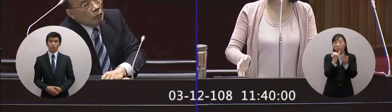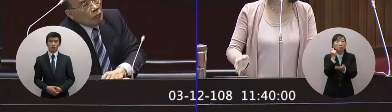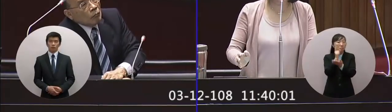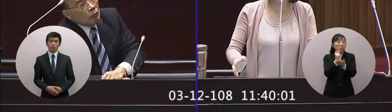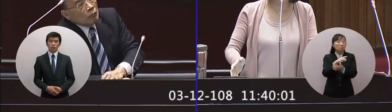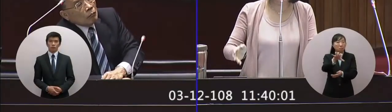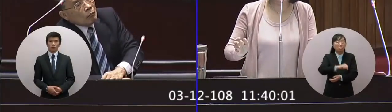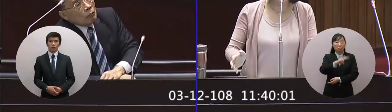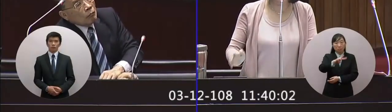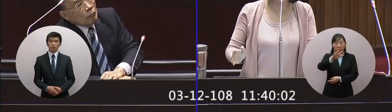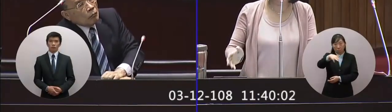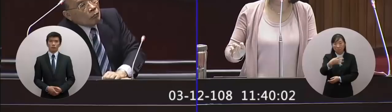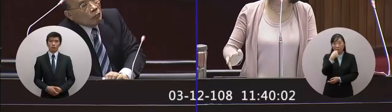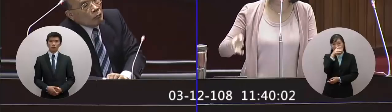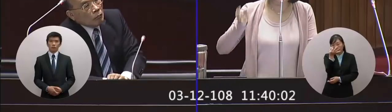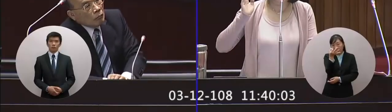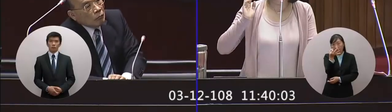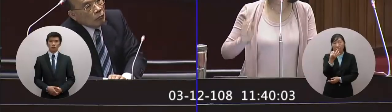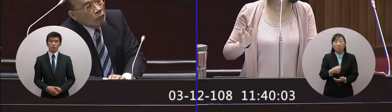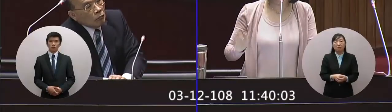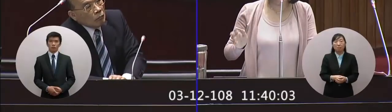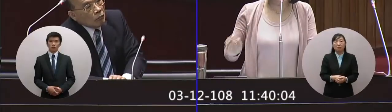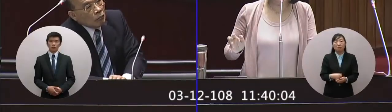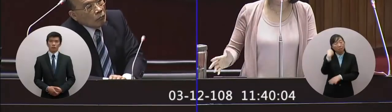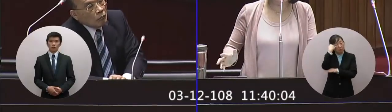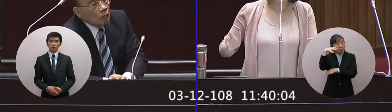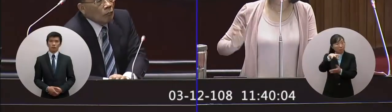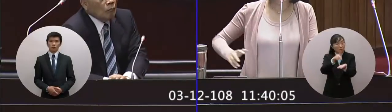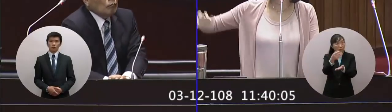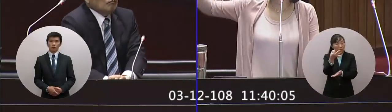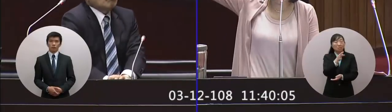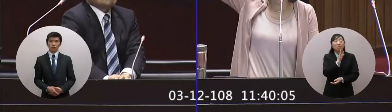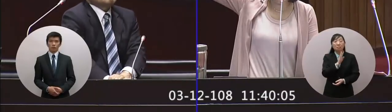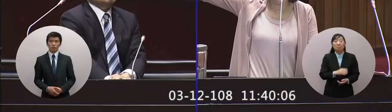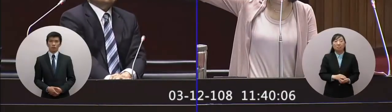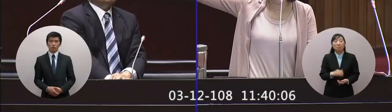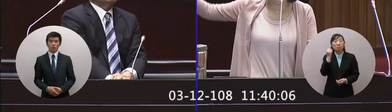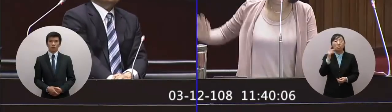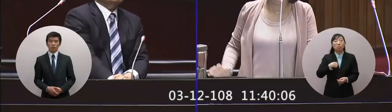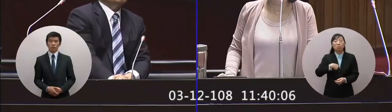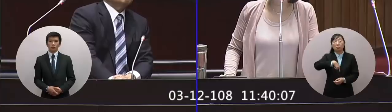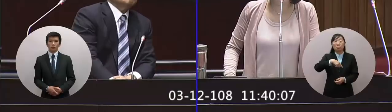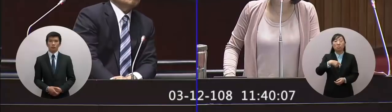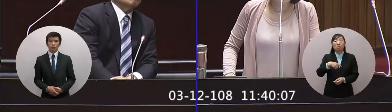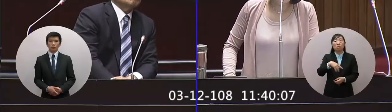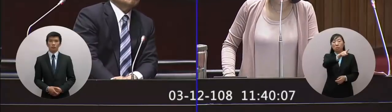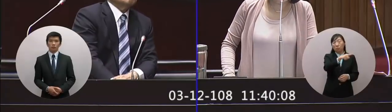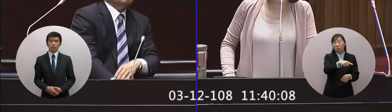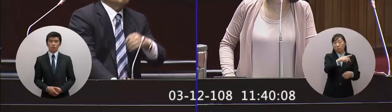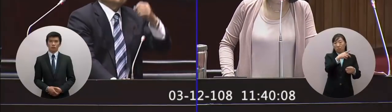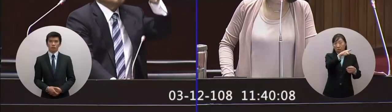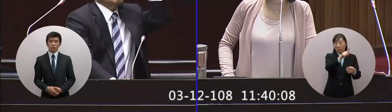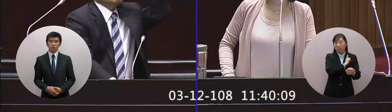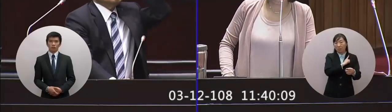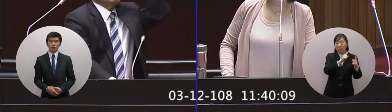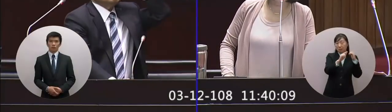到3400块台币左右的住宿补贴，如果是到国外求学的芬兰学生，每个月